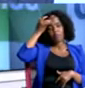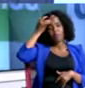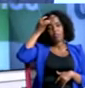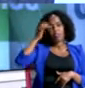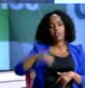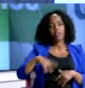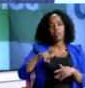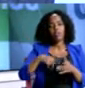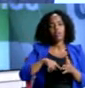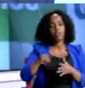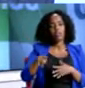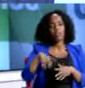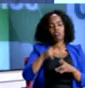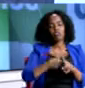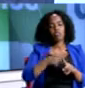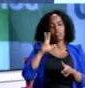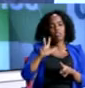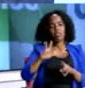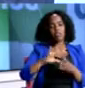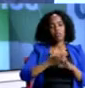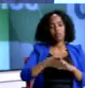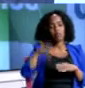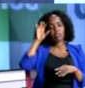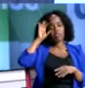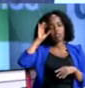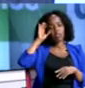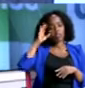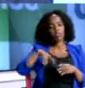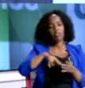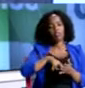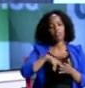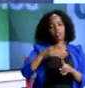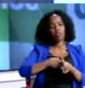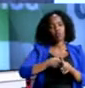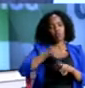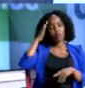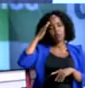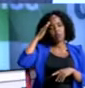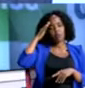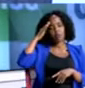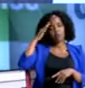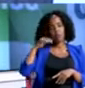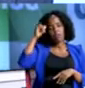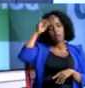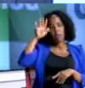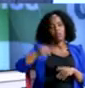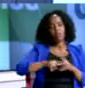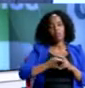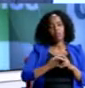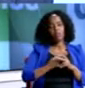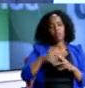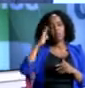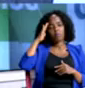ya eddeke wode gara GSD ta ajira biye China ta eddeke wode jeto kuda kembereme namni jelqaba bereme